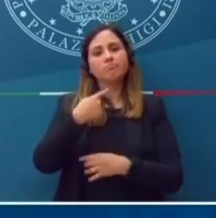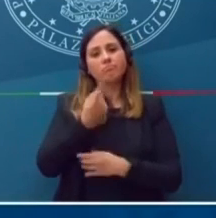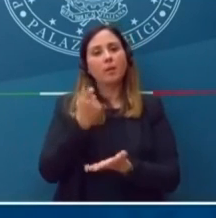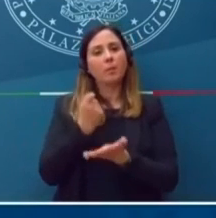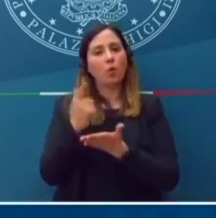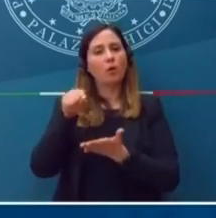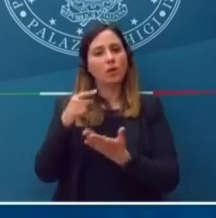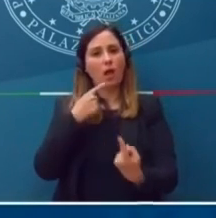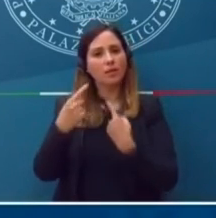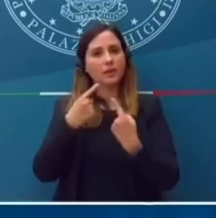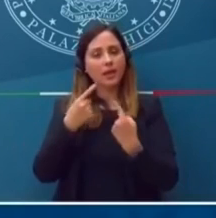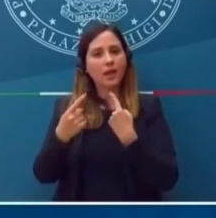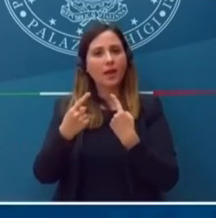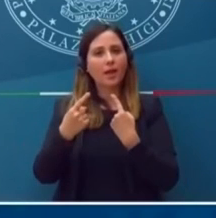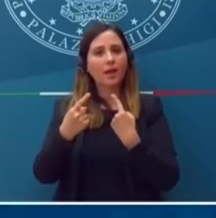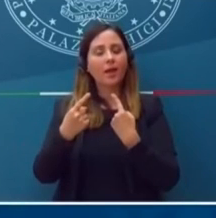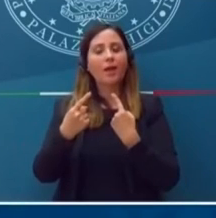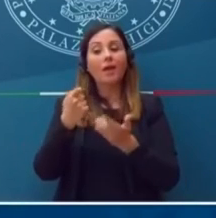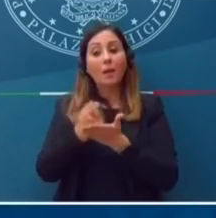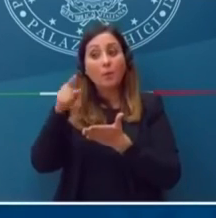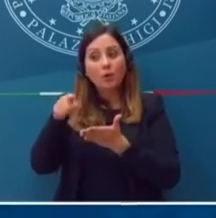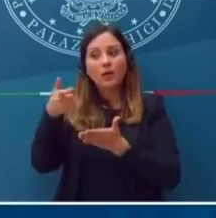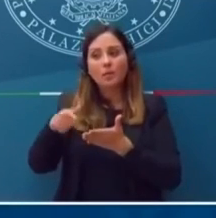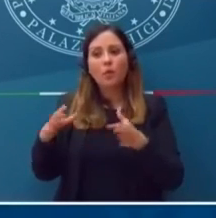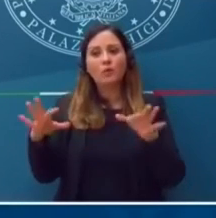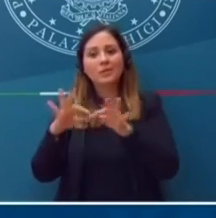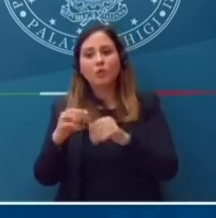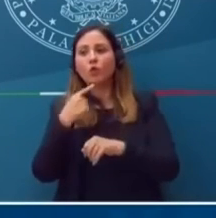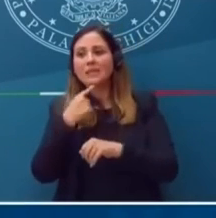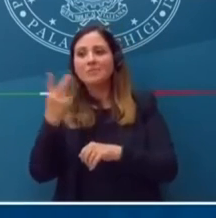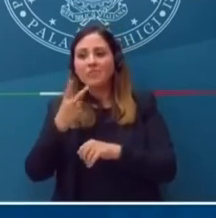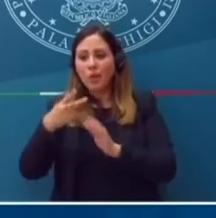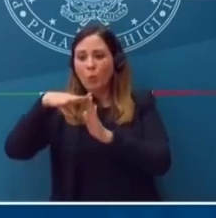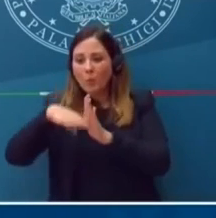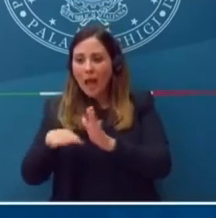importante per chi sta effettivamente completando il piano. Sì, il 30 aprile